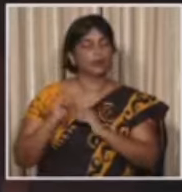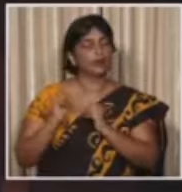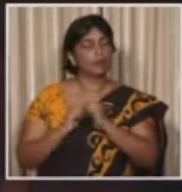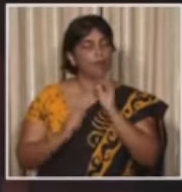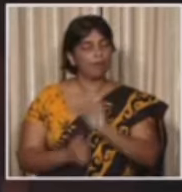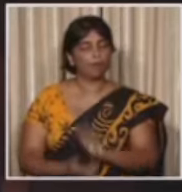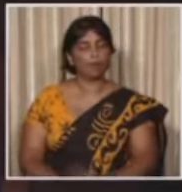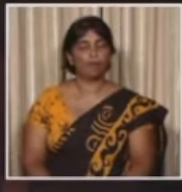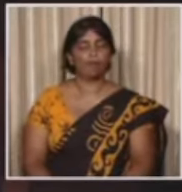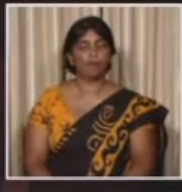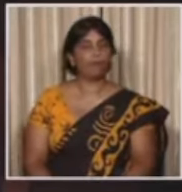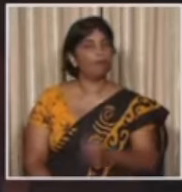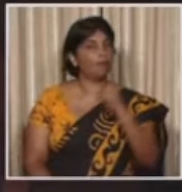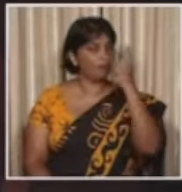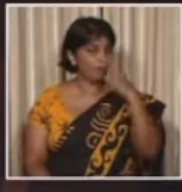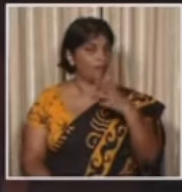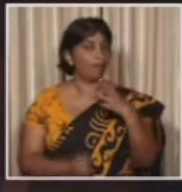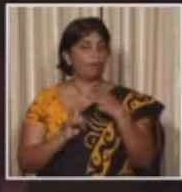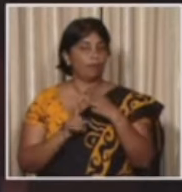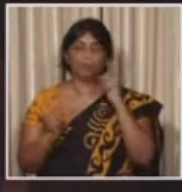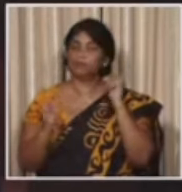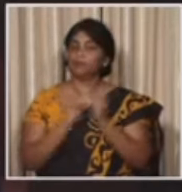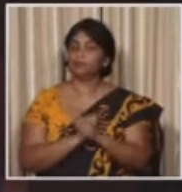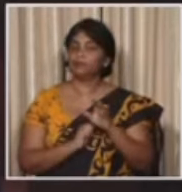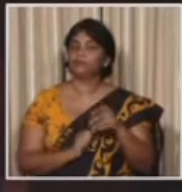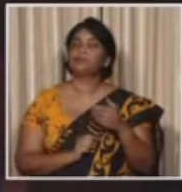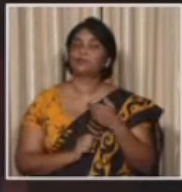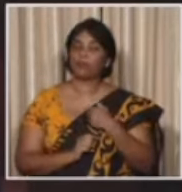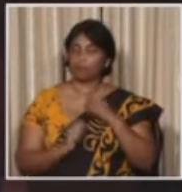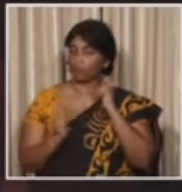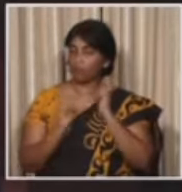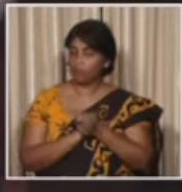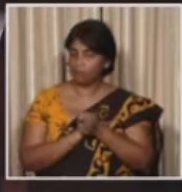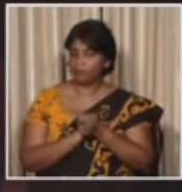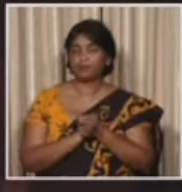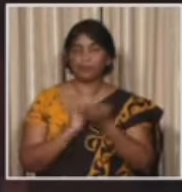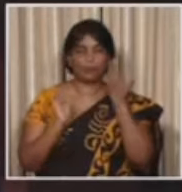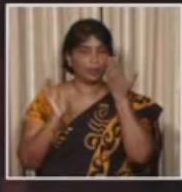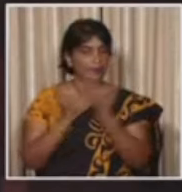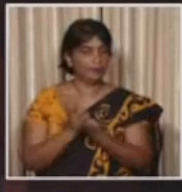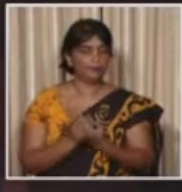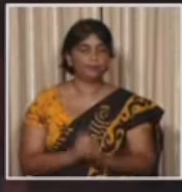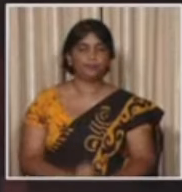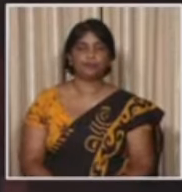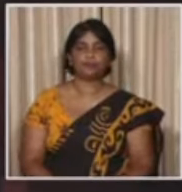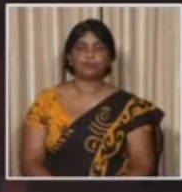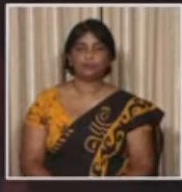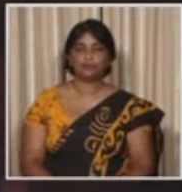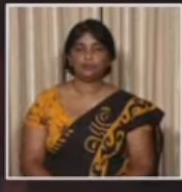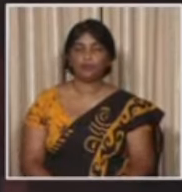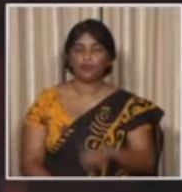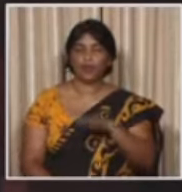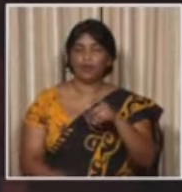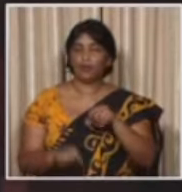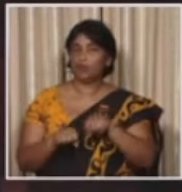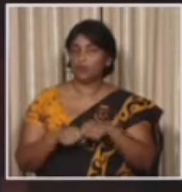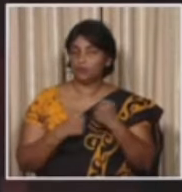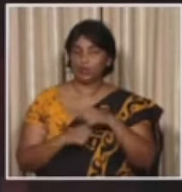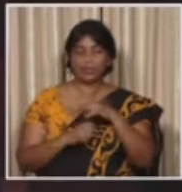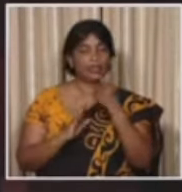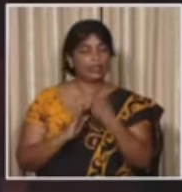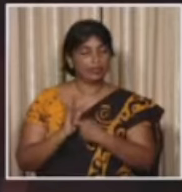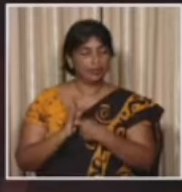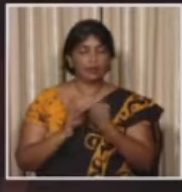තිබුණේ. ඒ නිසා තුන්වෙනි සංශෝධනය හැටියට අපි මේ සංශෝධනය ඉදිරිපත් කළා. උකස් දේපල පරාටේ නීතිය